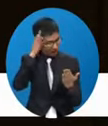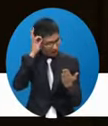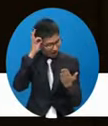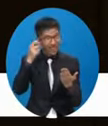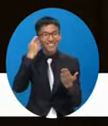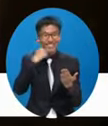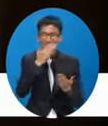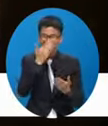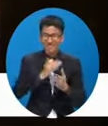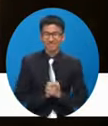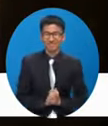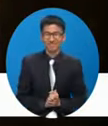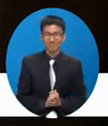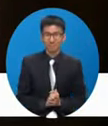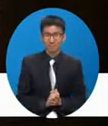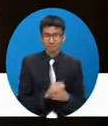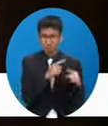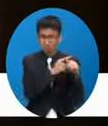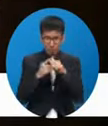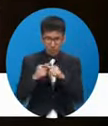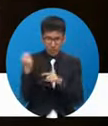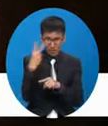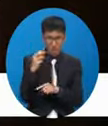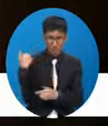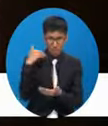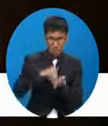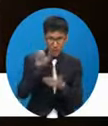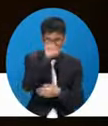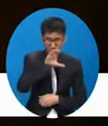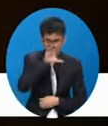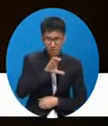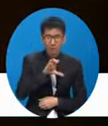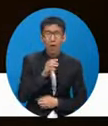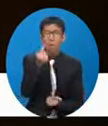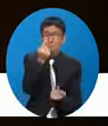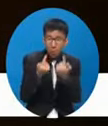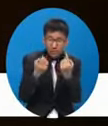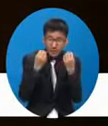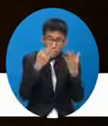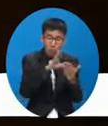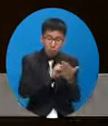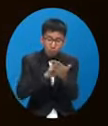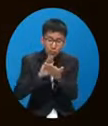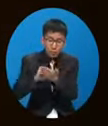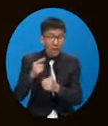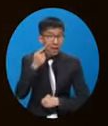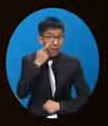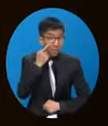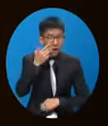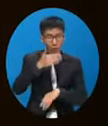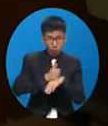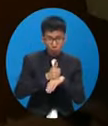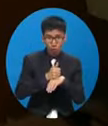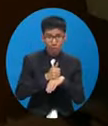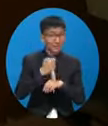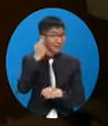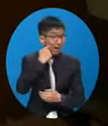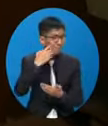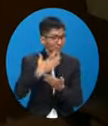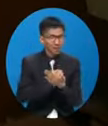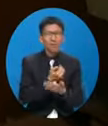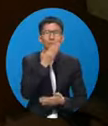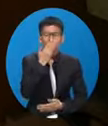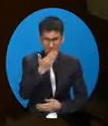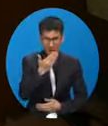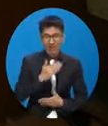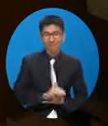됐습니다. 무조건 복습만 하기보다는 새로운 문제들을 조금씩 접해보는 것도 수능 당일 문제에 대한 감을 잃지 않도록